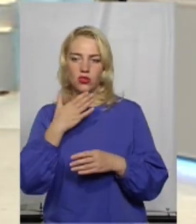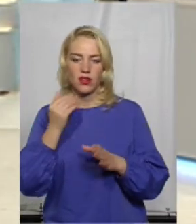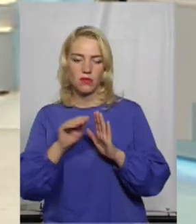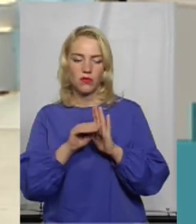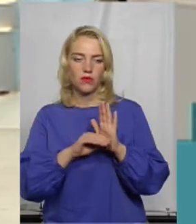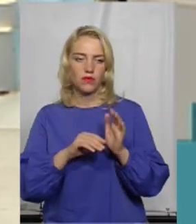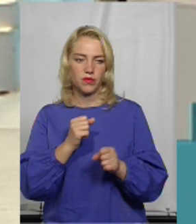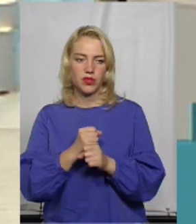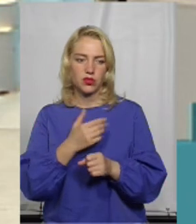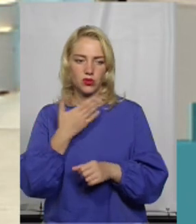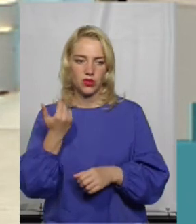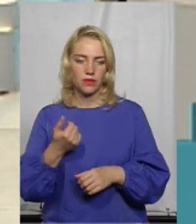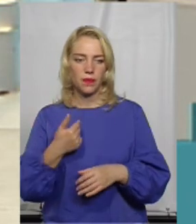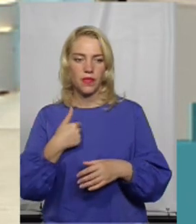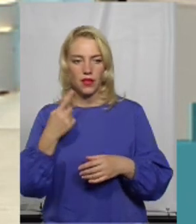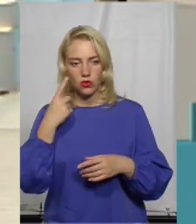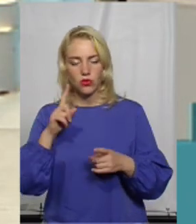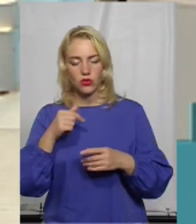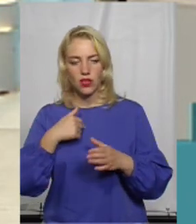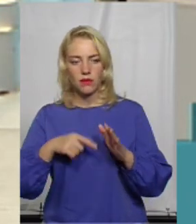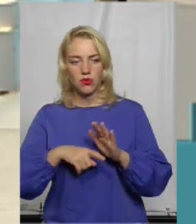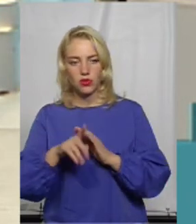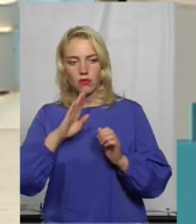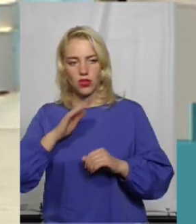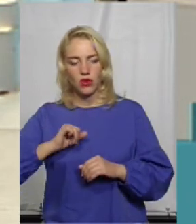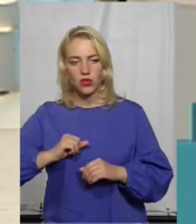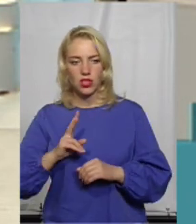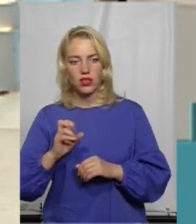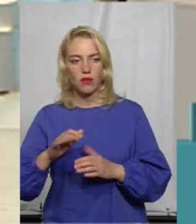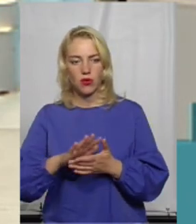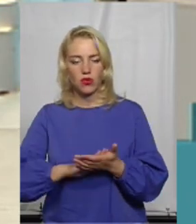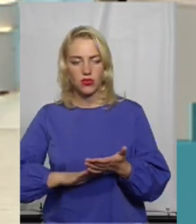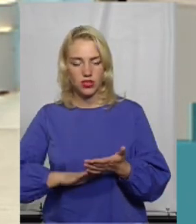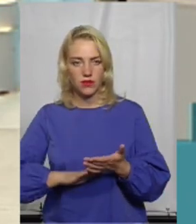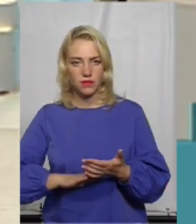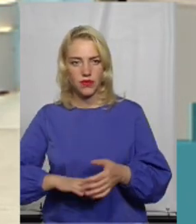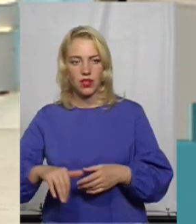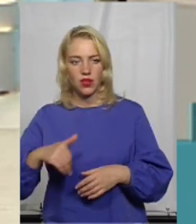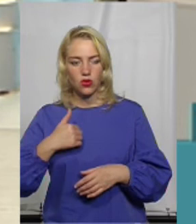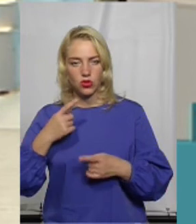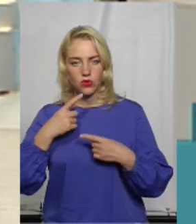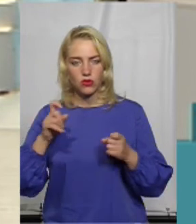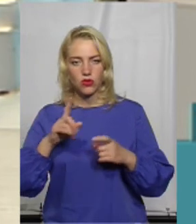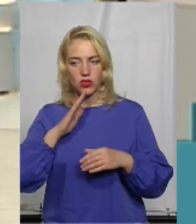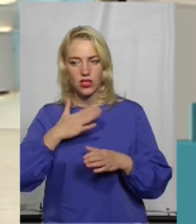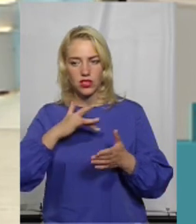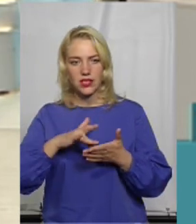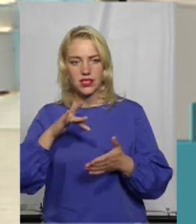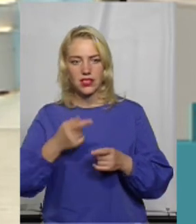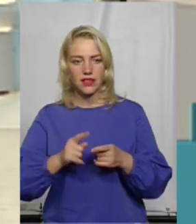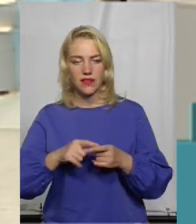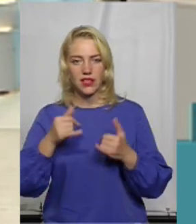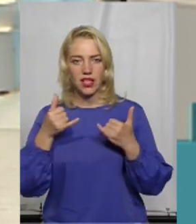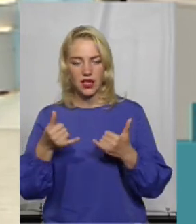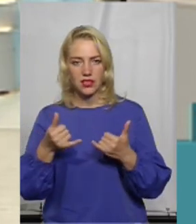сьогодні. Ну, я думаю, що я розпочну, а моя колежанка продовжить. Ну, хочу наголосити, що наш центр, він